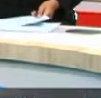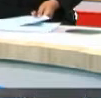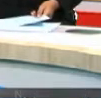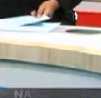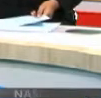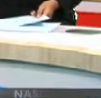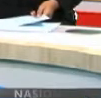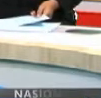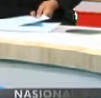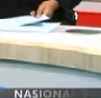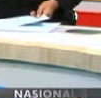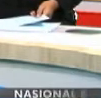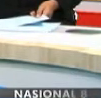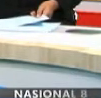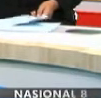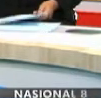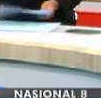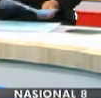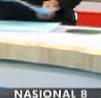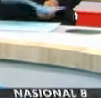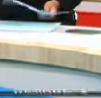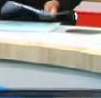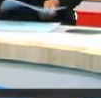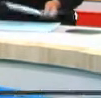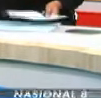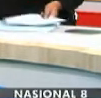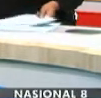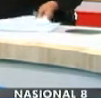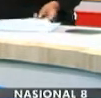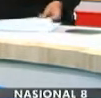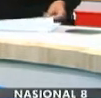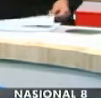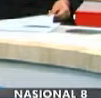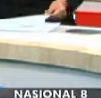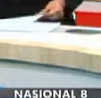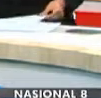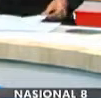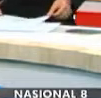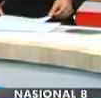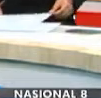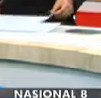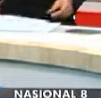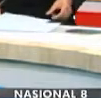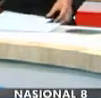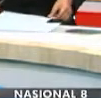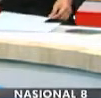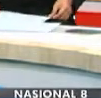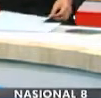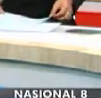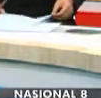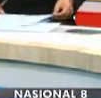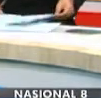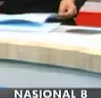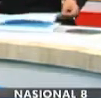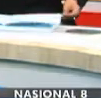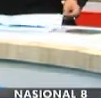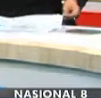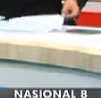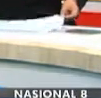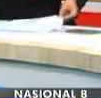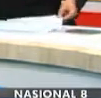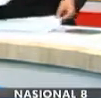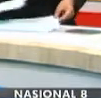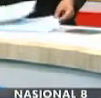yang dilengkapi dengan 83 bilik suite dan 3 villa di atas air. Hotel ini bakal meletakkan Langkawi sebagai